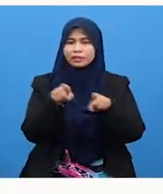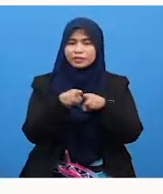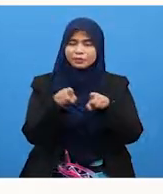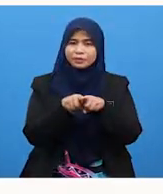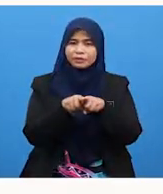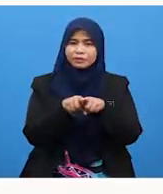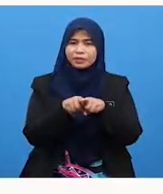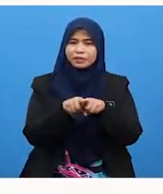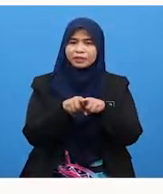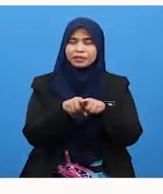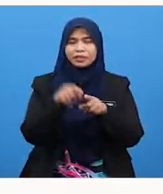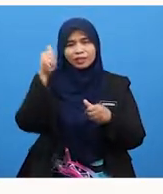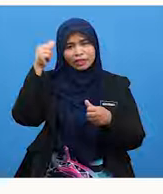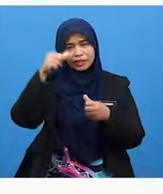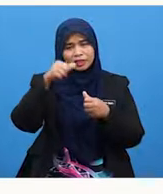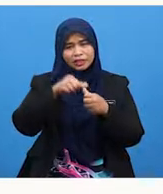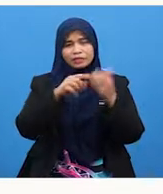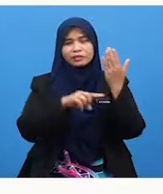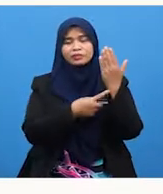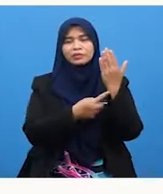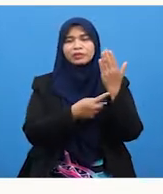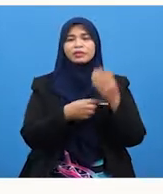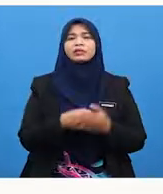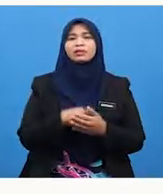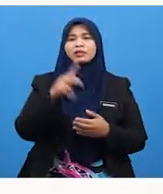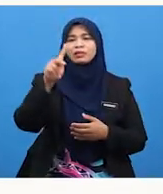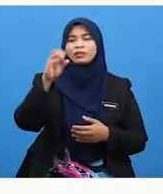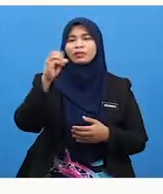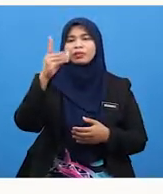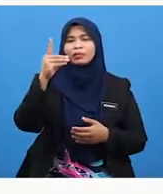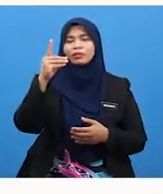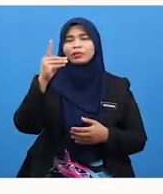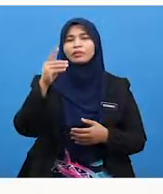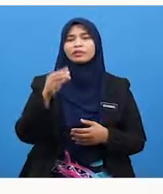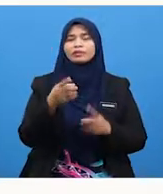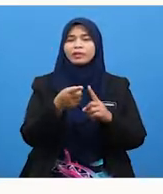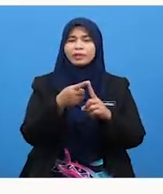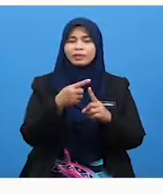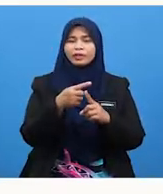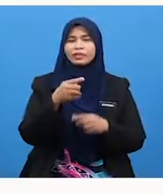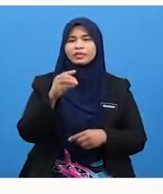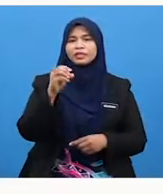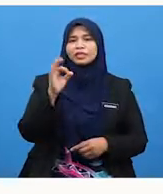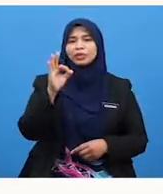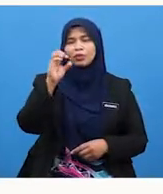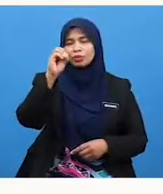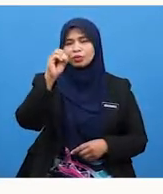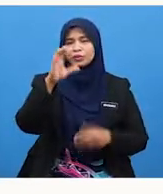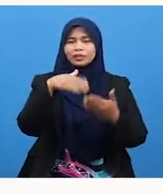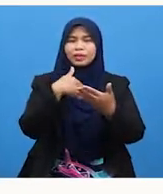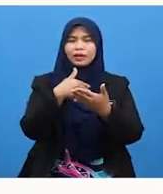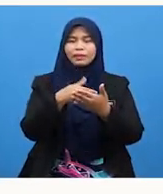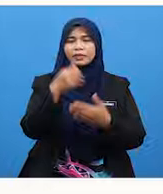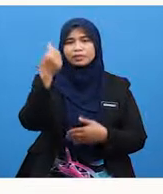sama-sama imbas kembali kod Braille nombor daripada sifar hingga 10. Kita